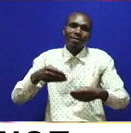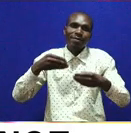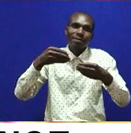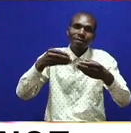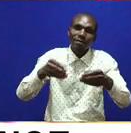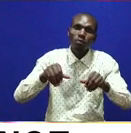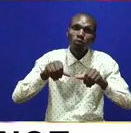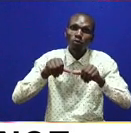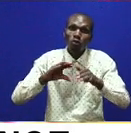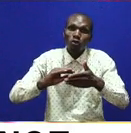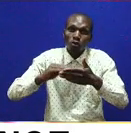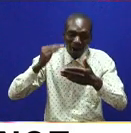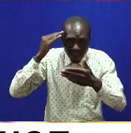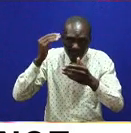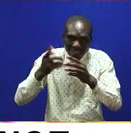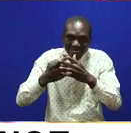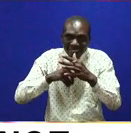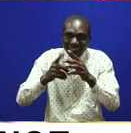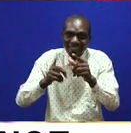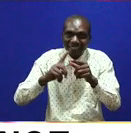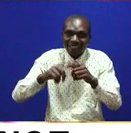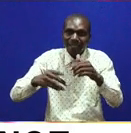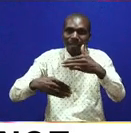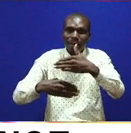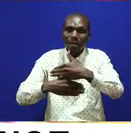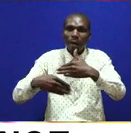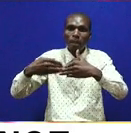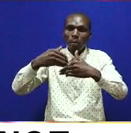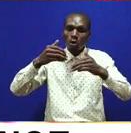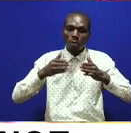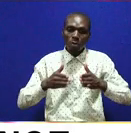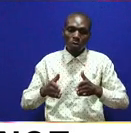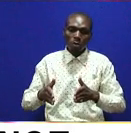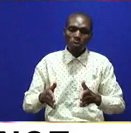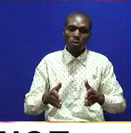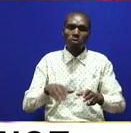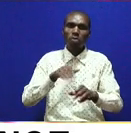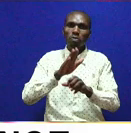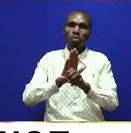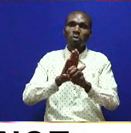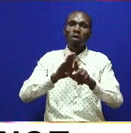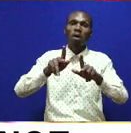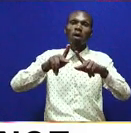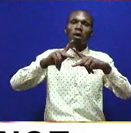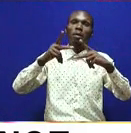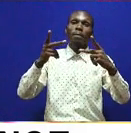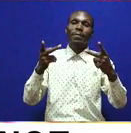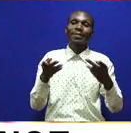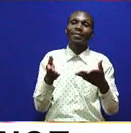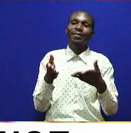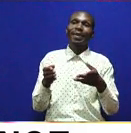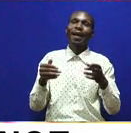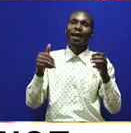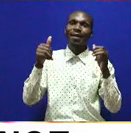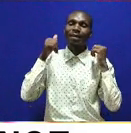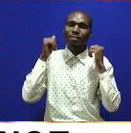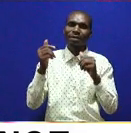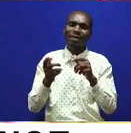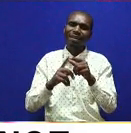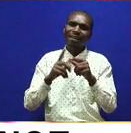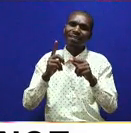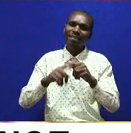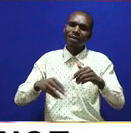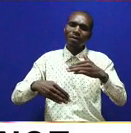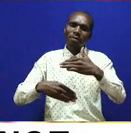naya chinga ki abagago chakia obwagachi wechpara ase chinsemo aoi me Kaunti ya Nyamira anene obwagachi we